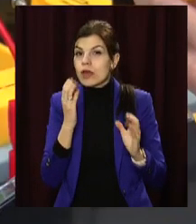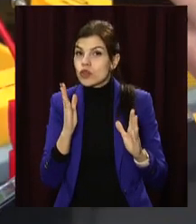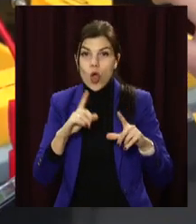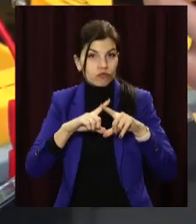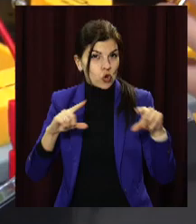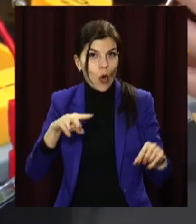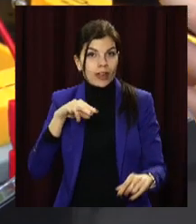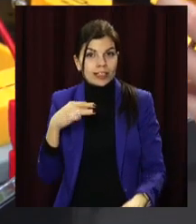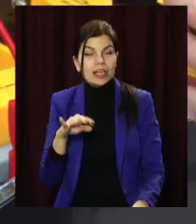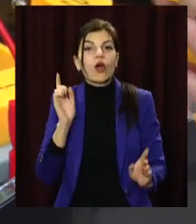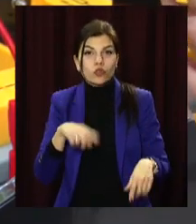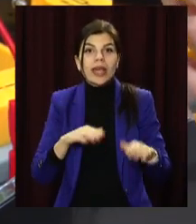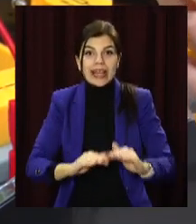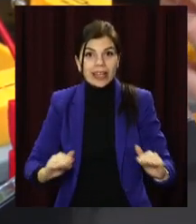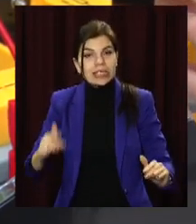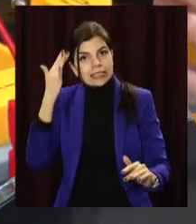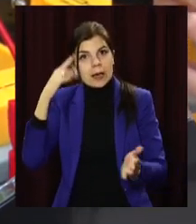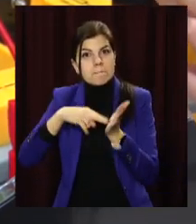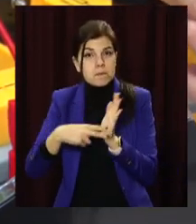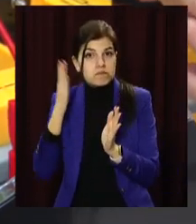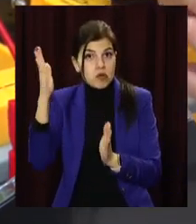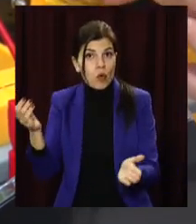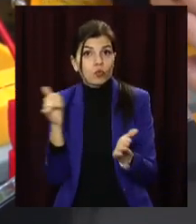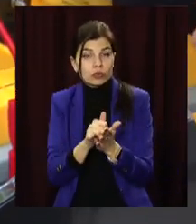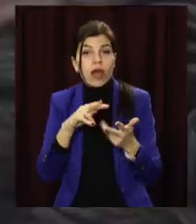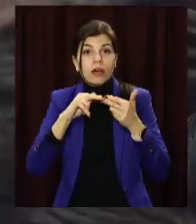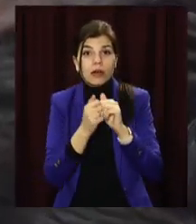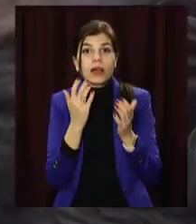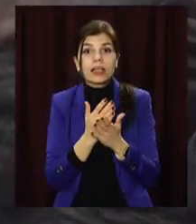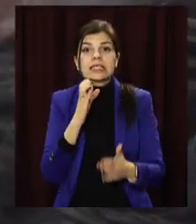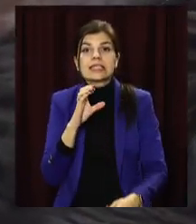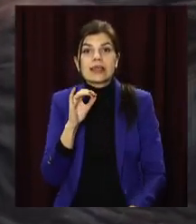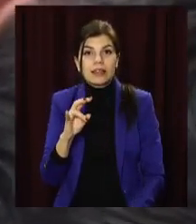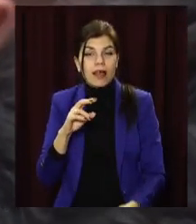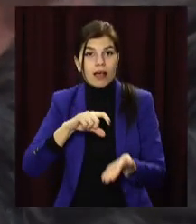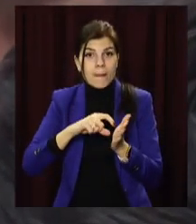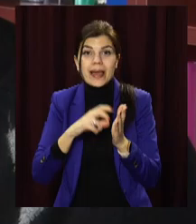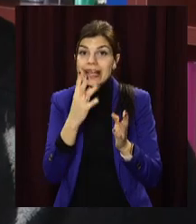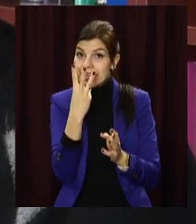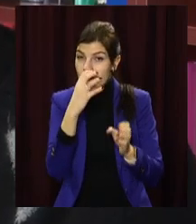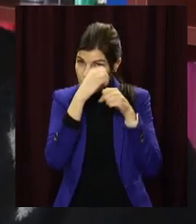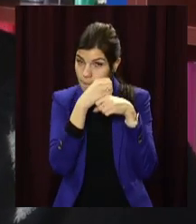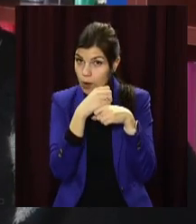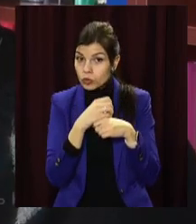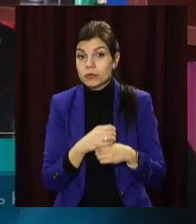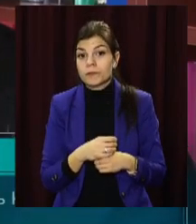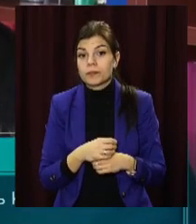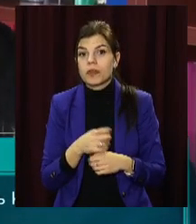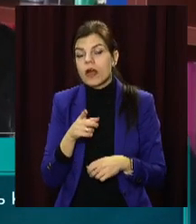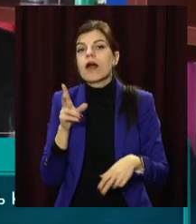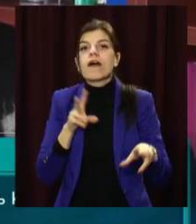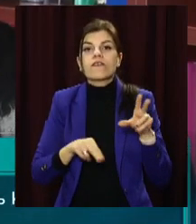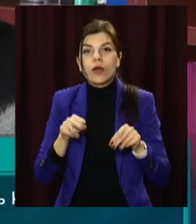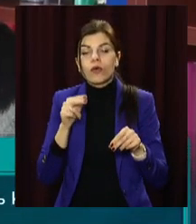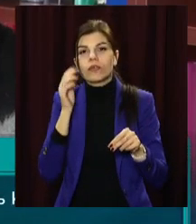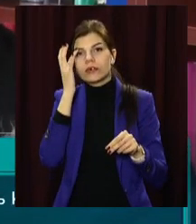та ліцеях, але й в дитячих садочках. Поки що у Кам'янському 5 STEM-кабінетів та 3 лабораторії. Враховувалось при тому при